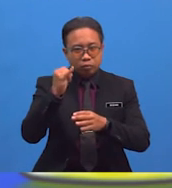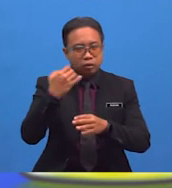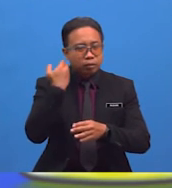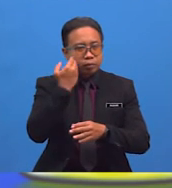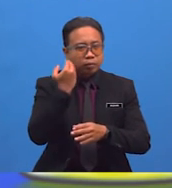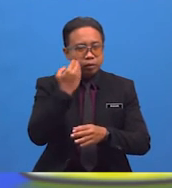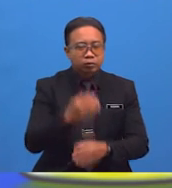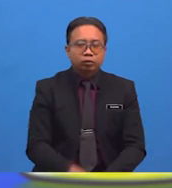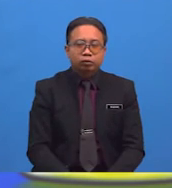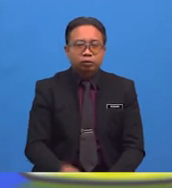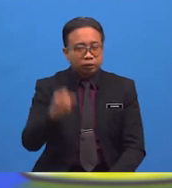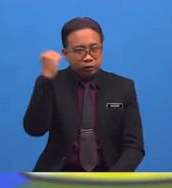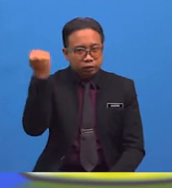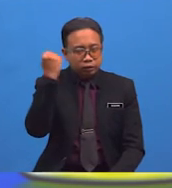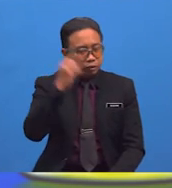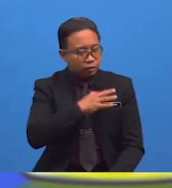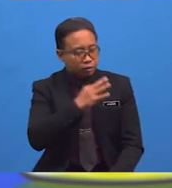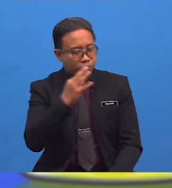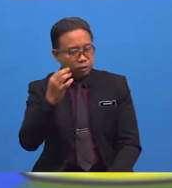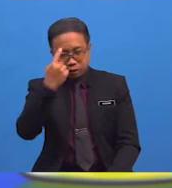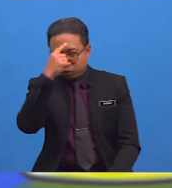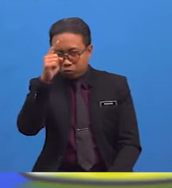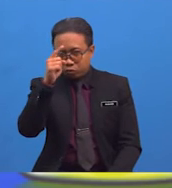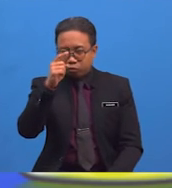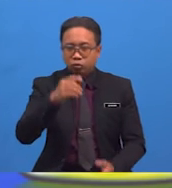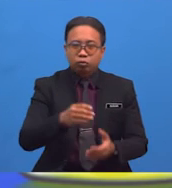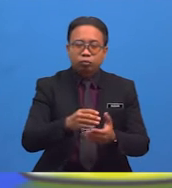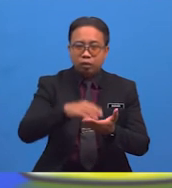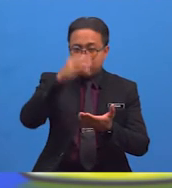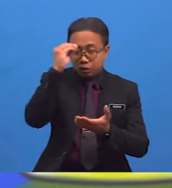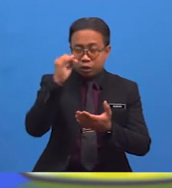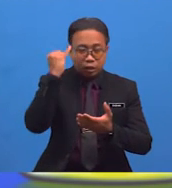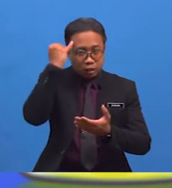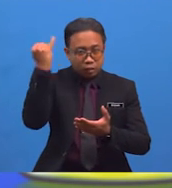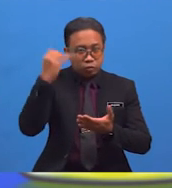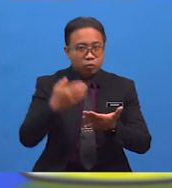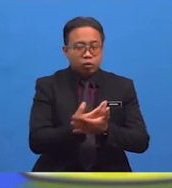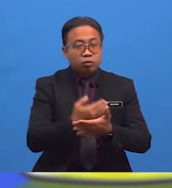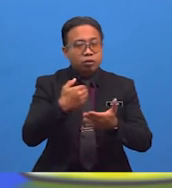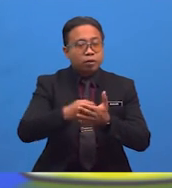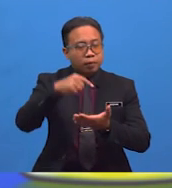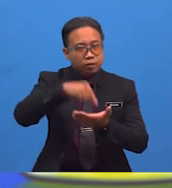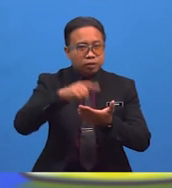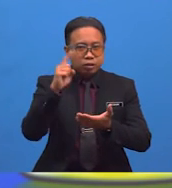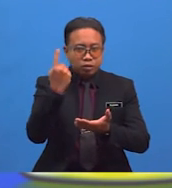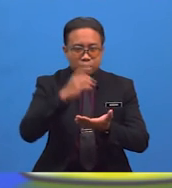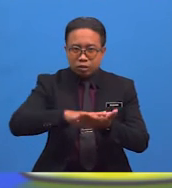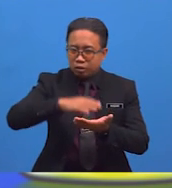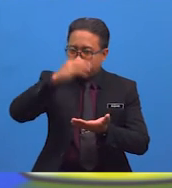boleh malu. Sentiasalah bersemangat untuk meneroka ilmu baru. Sampai di sini